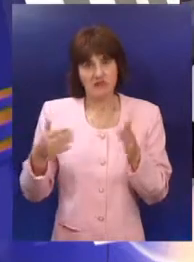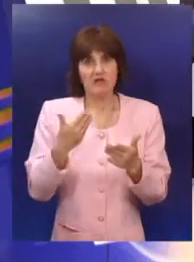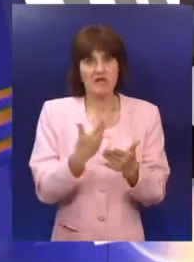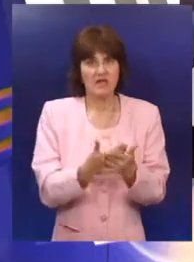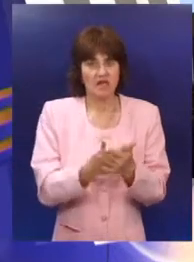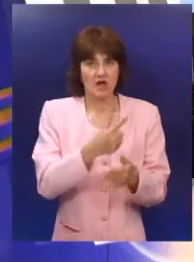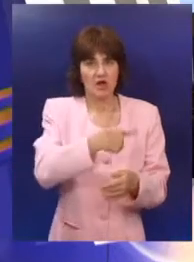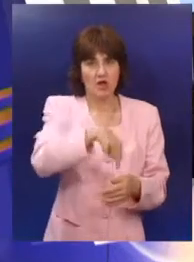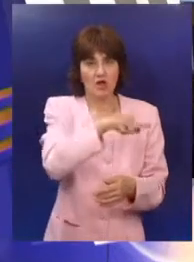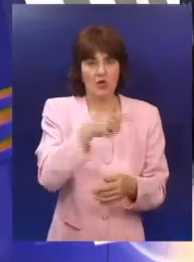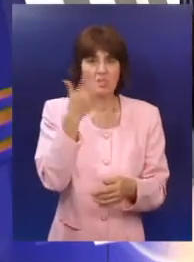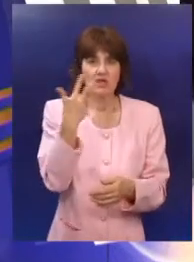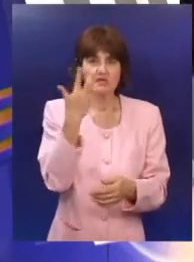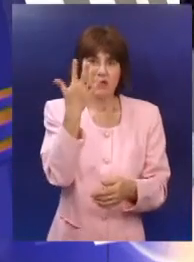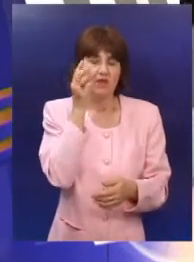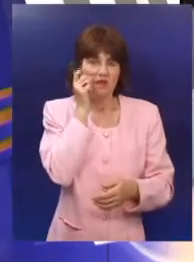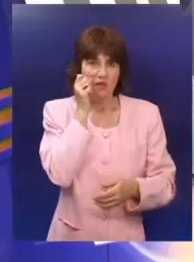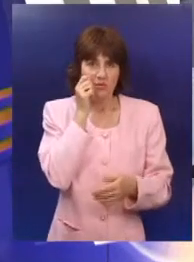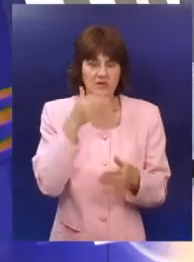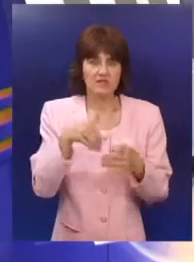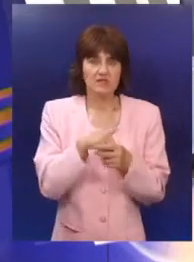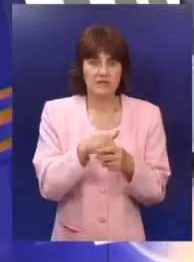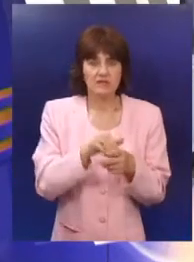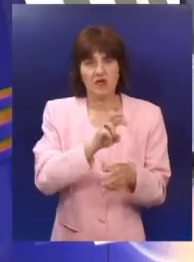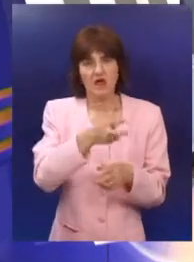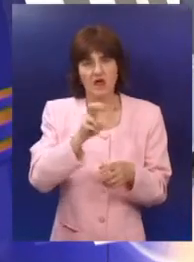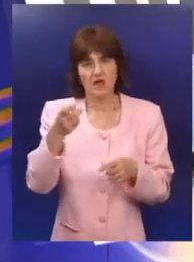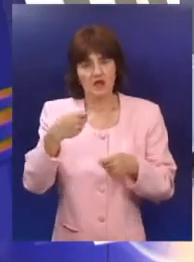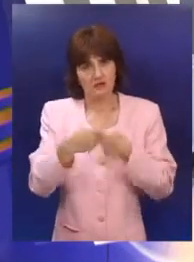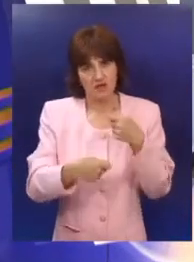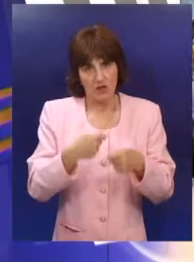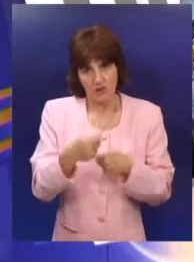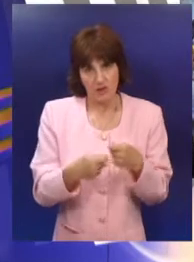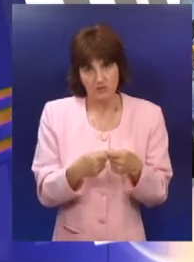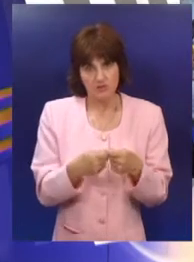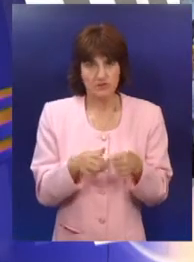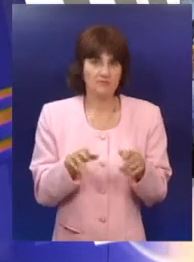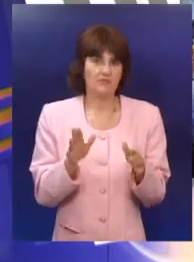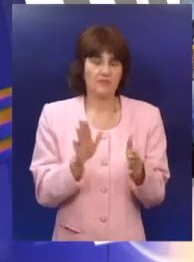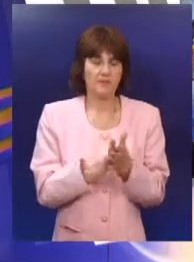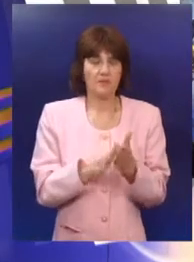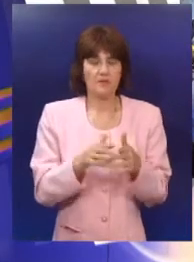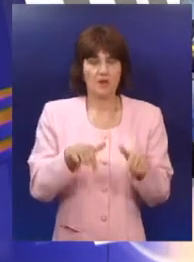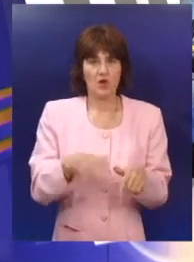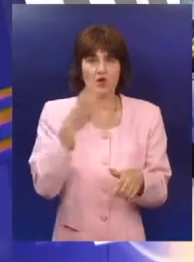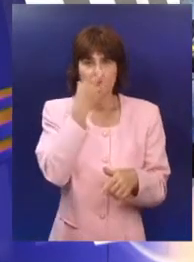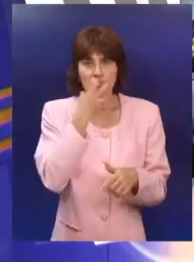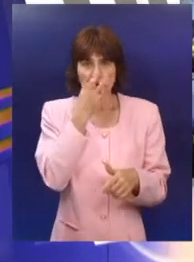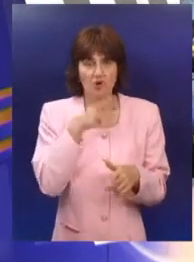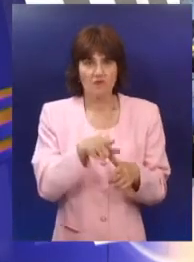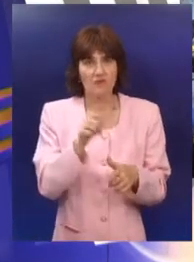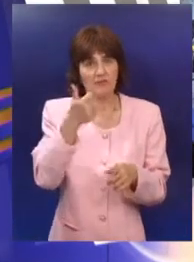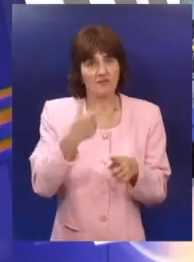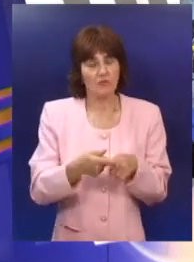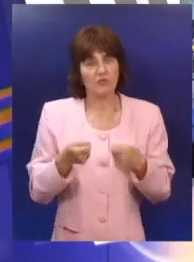projektom će biti zaposleno 35 lica na raznim poslovima. Jako nam puno znači, Zoološki vrt je prošle godine prvi put